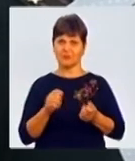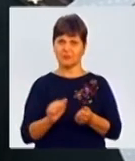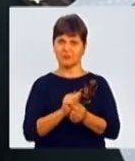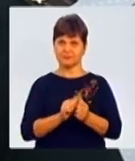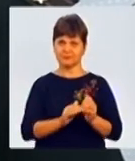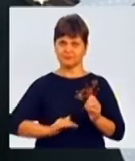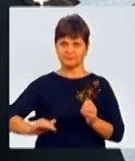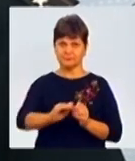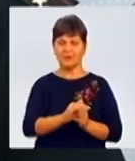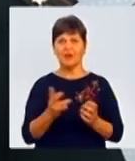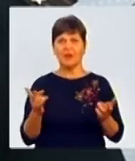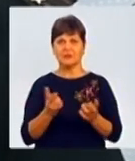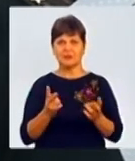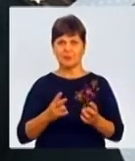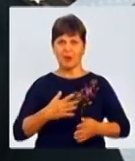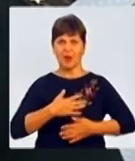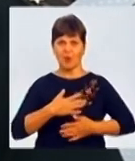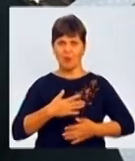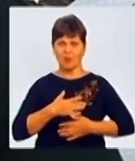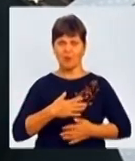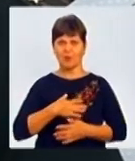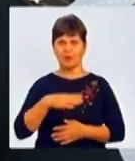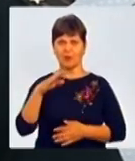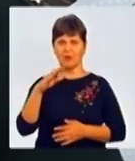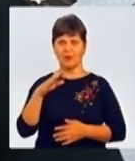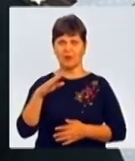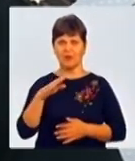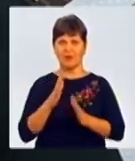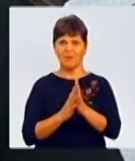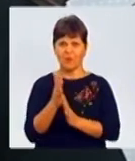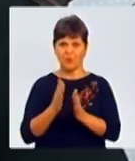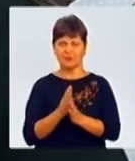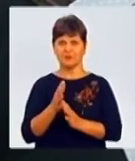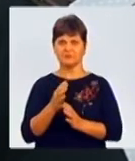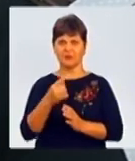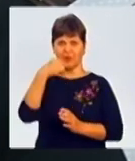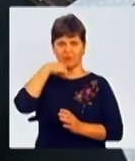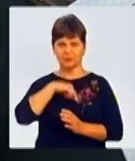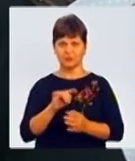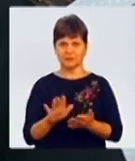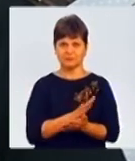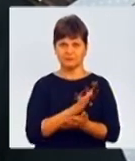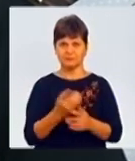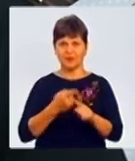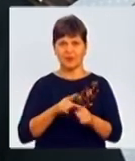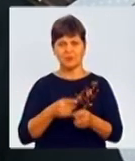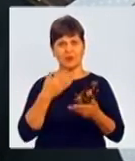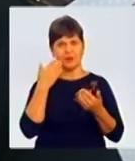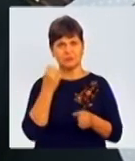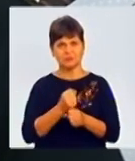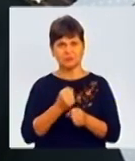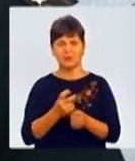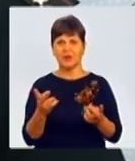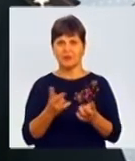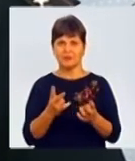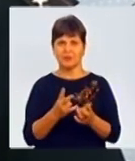від сторонніх предметів, тобто слизу, водоростей, ґрунту. Це зробити легко, треба вмотати